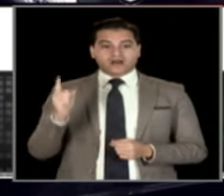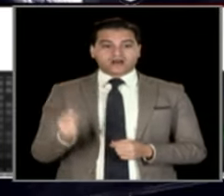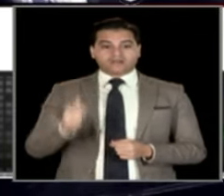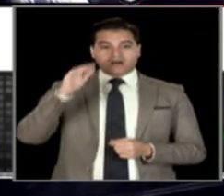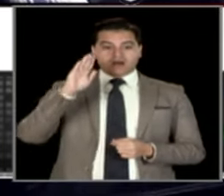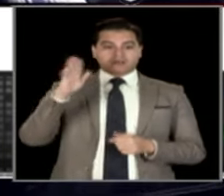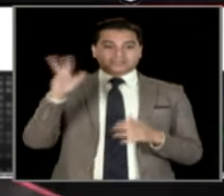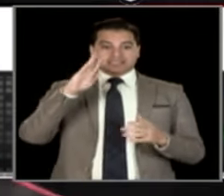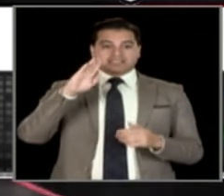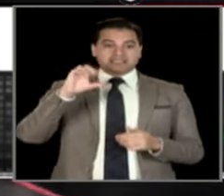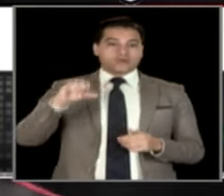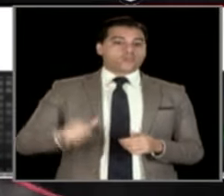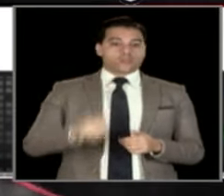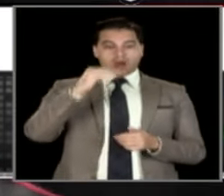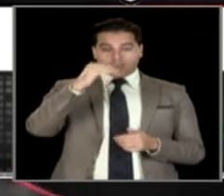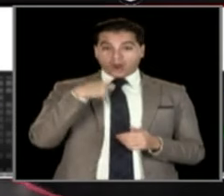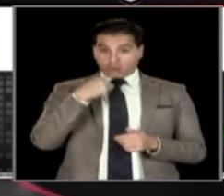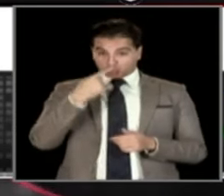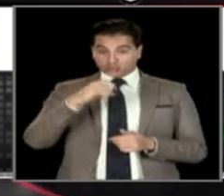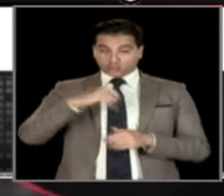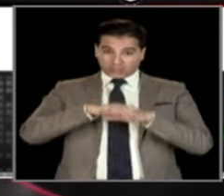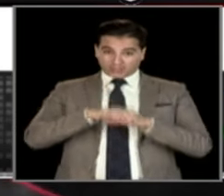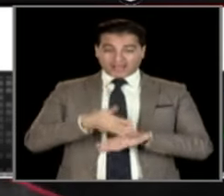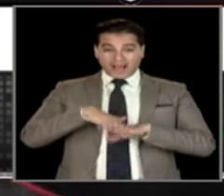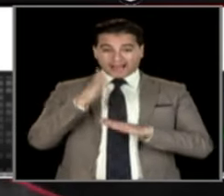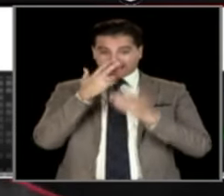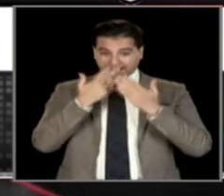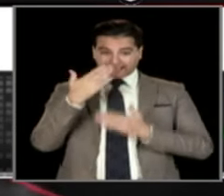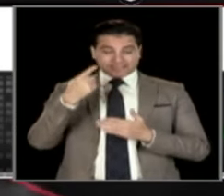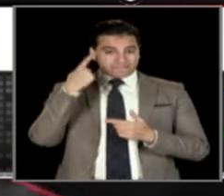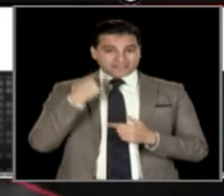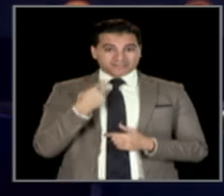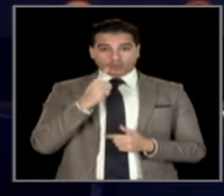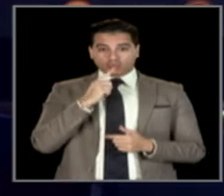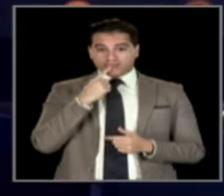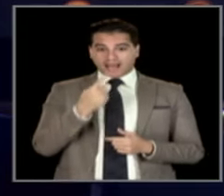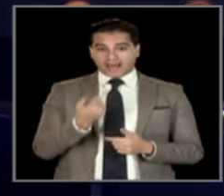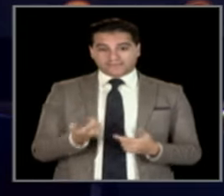وأنا قلت لكم خدوا الجوكر في التاريخ وما سمعتوش كلامي.